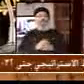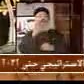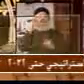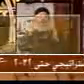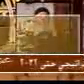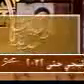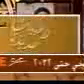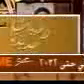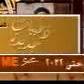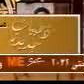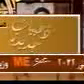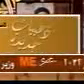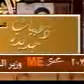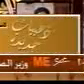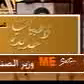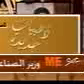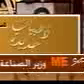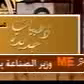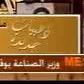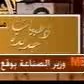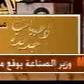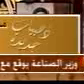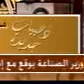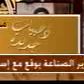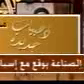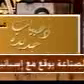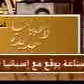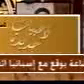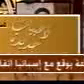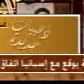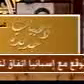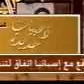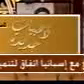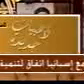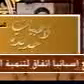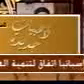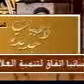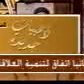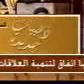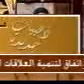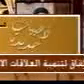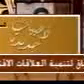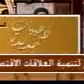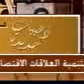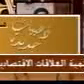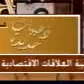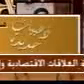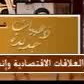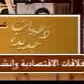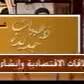فالقصة والمعجزة والسؤال بتاع النهاردة هو سؤال مرتبط بالشفقة،